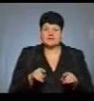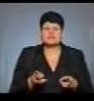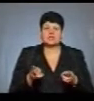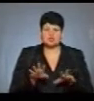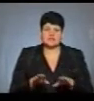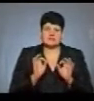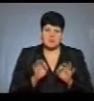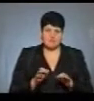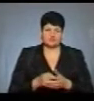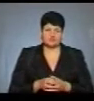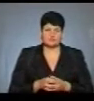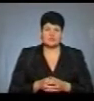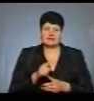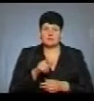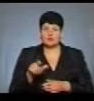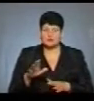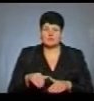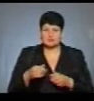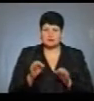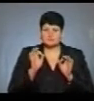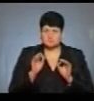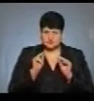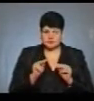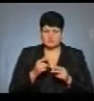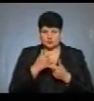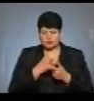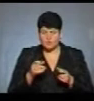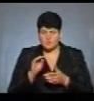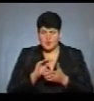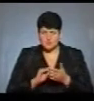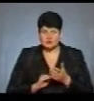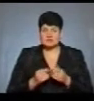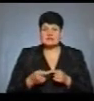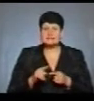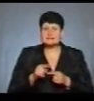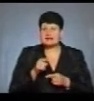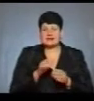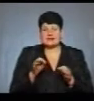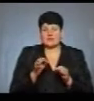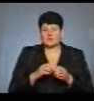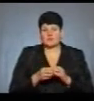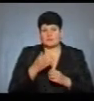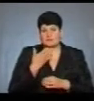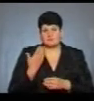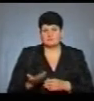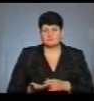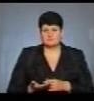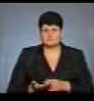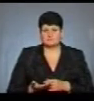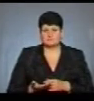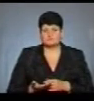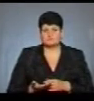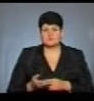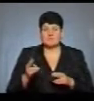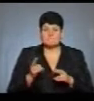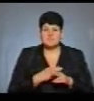залишається правдою. Тобто тим людям, які подали правдиву інформацію, це ніяких проблем не має бути.